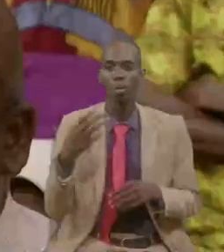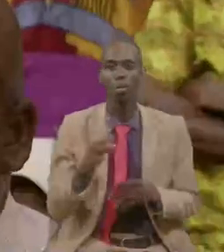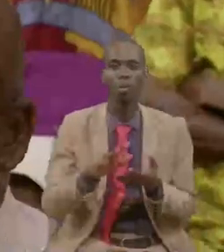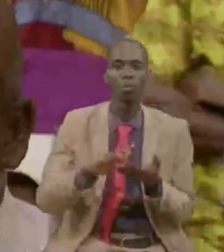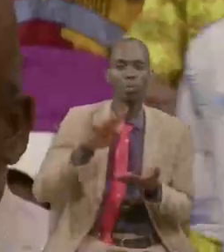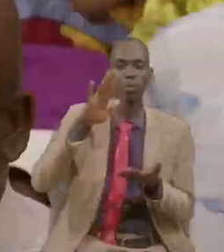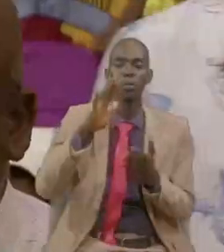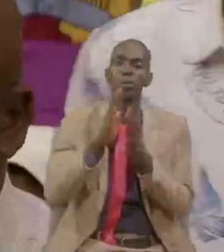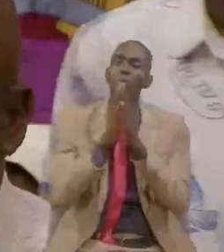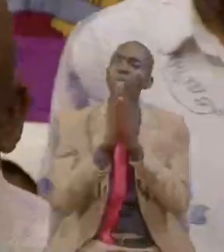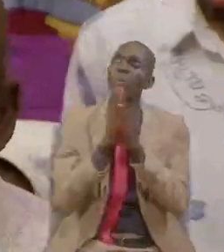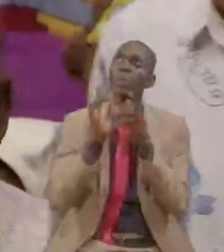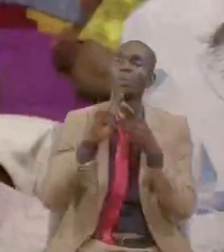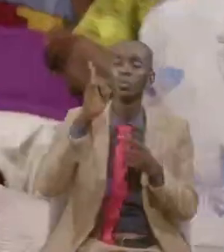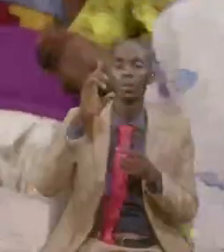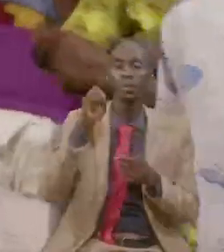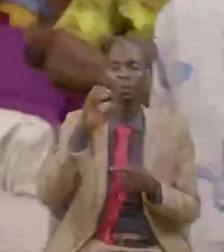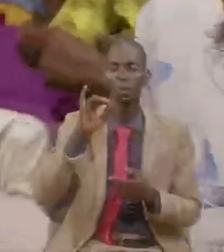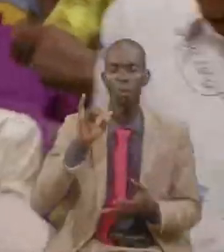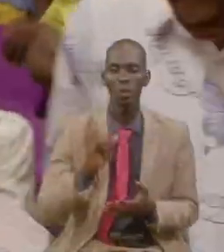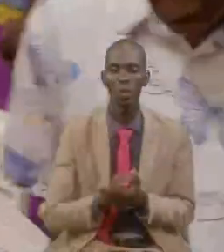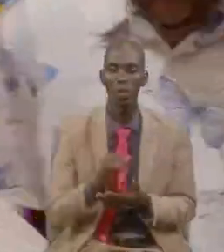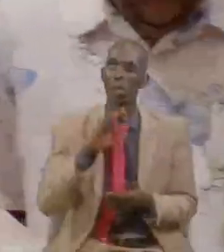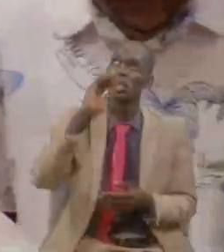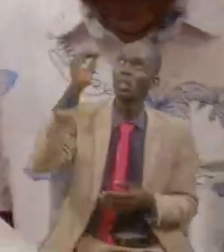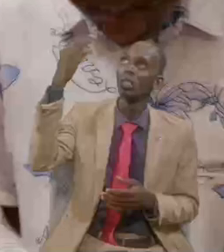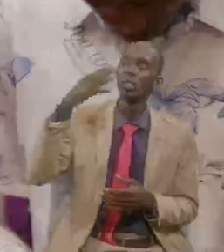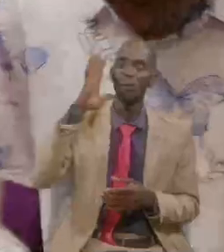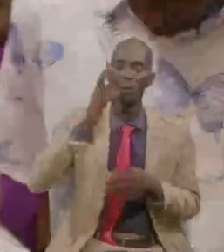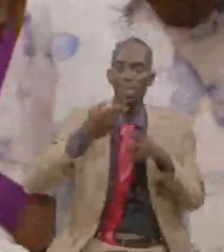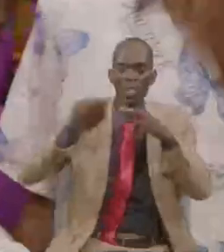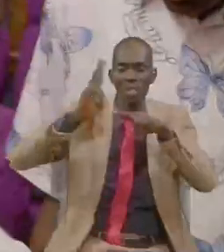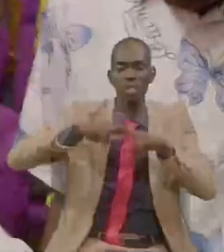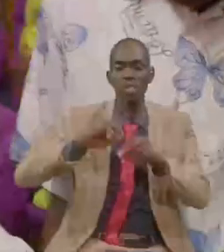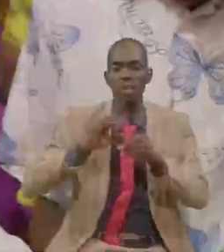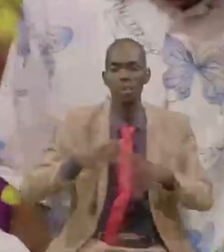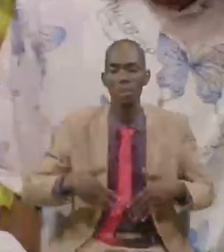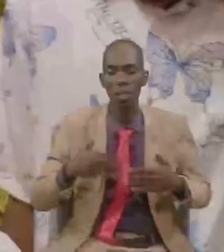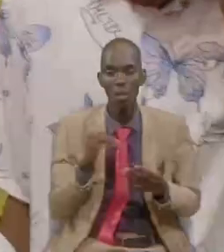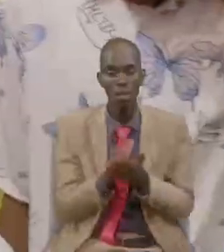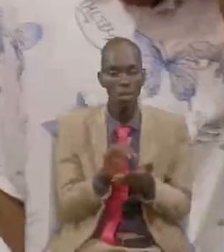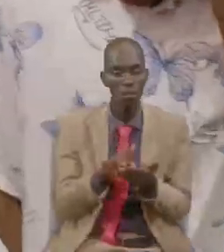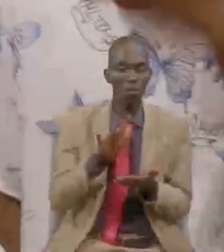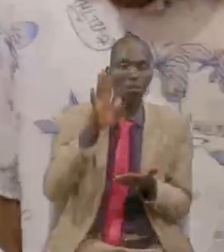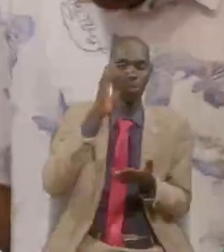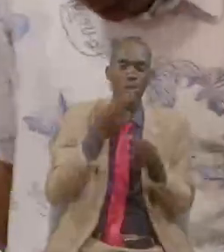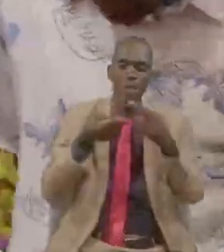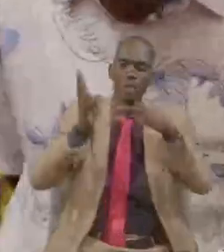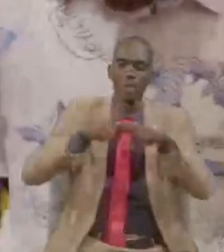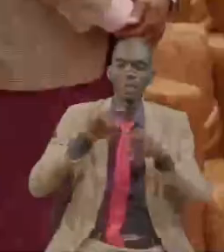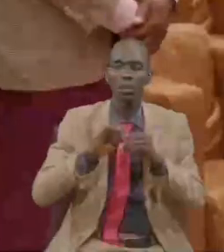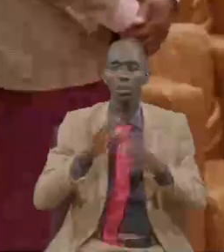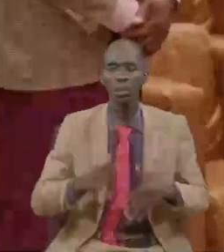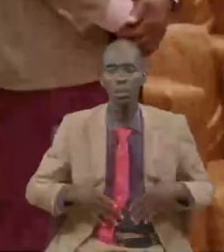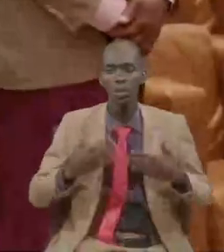de gloire. Parlez-lui afin que la grâce là augmente dans votre vie, que la gloire là augmente dans votre